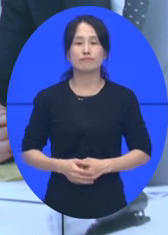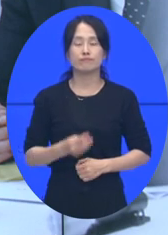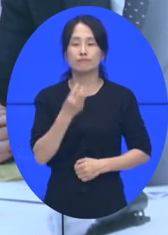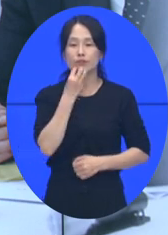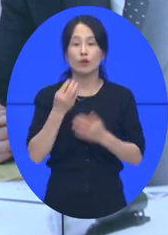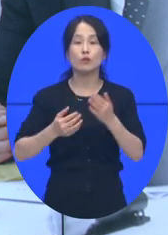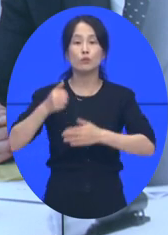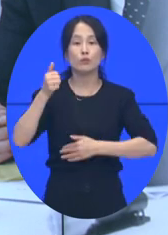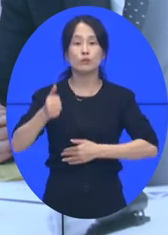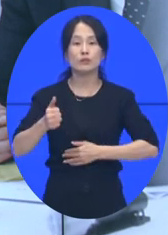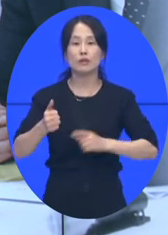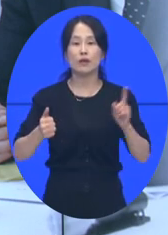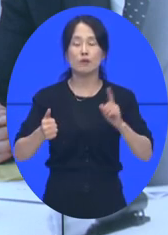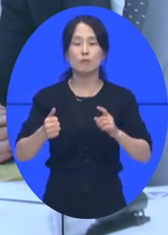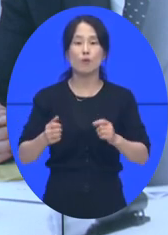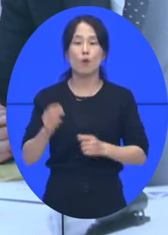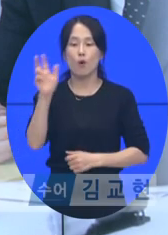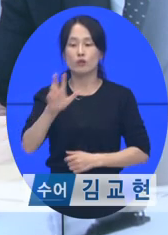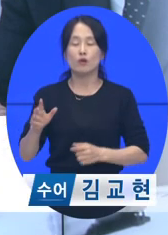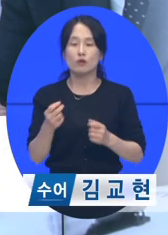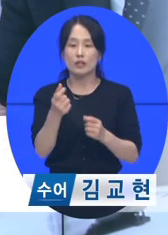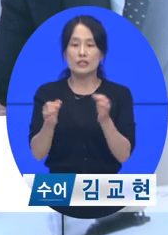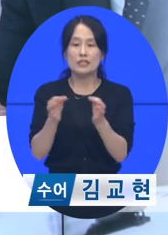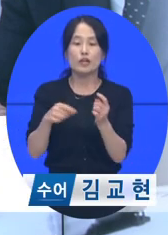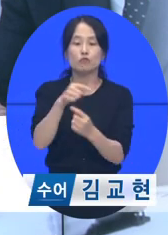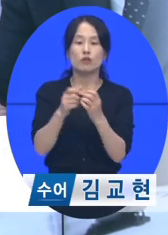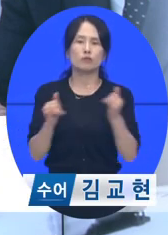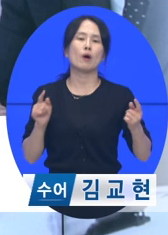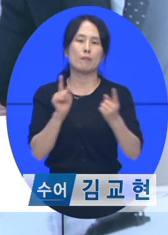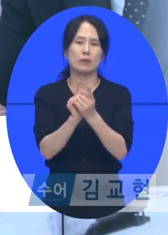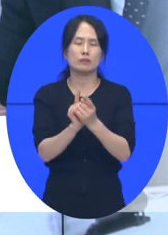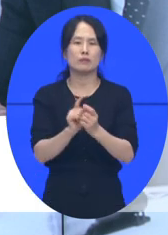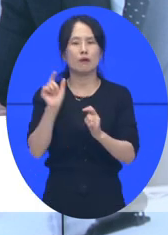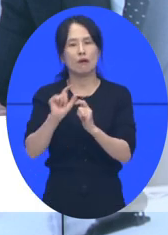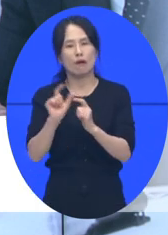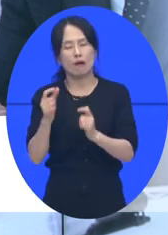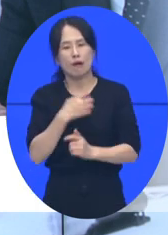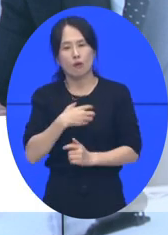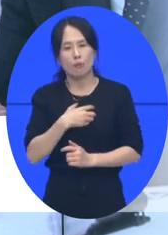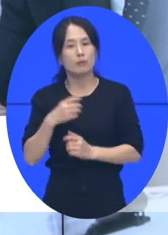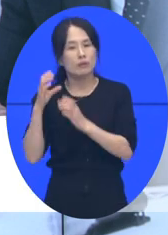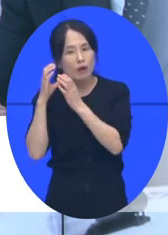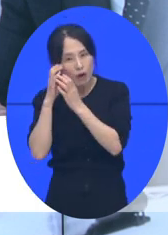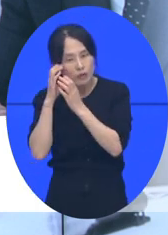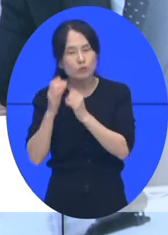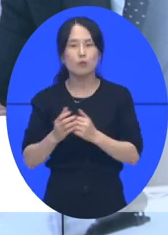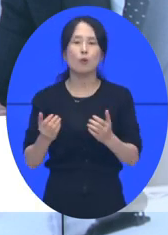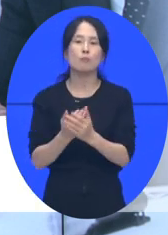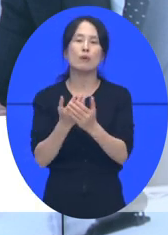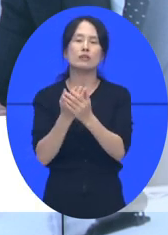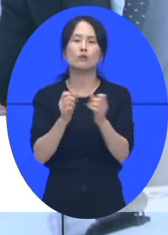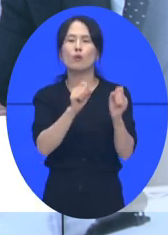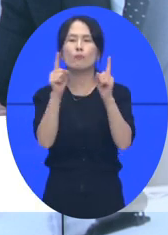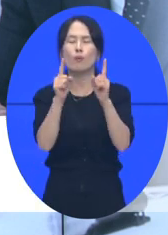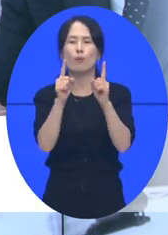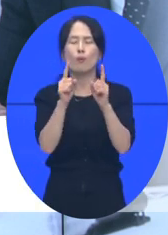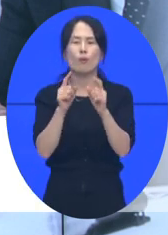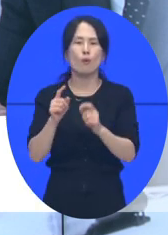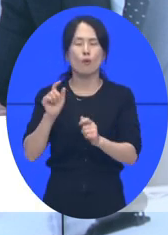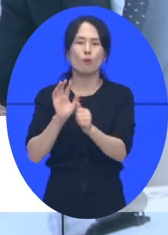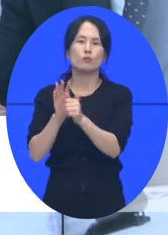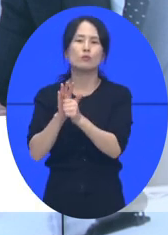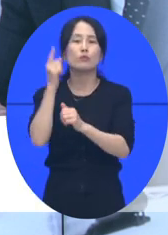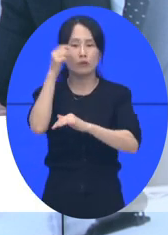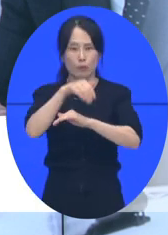김동연 지사가 전국 소상공인들과 만났습니다. 이들의 고충을 듣고 민생경제 활성화 방안을 논의하는 자리였는데요.